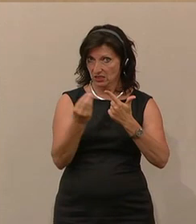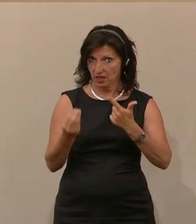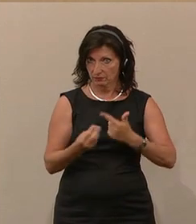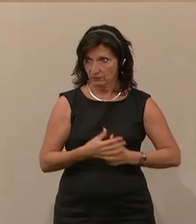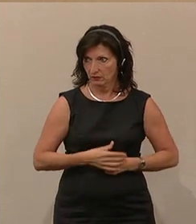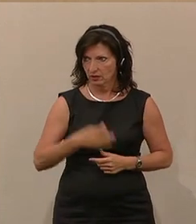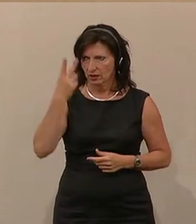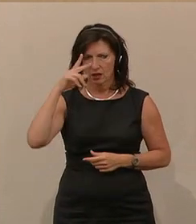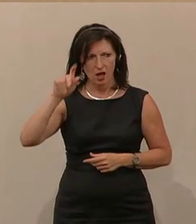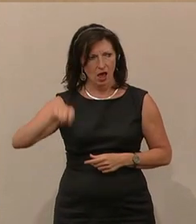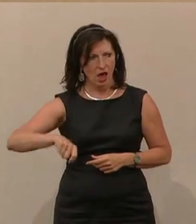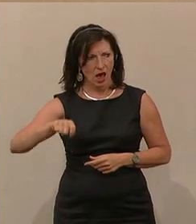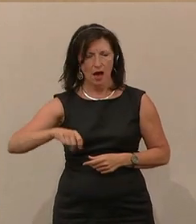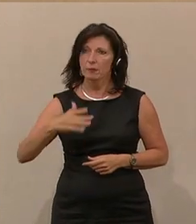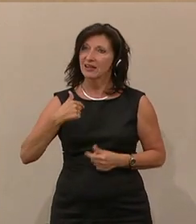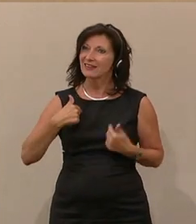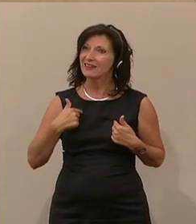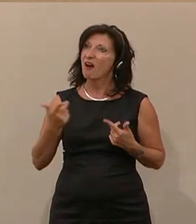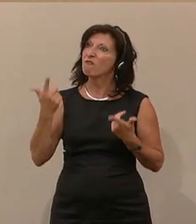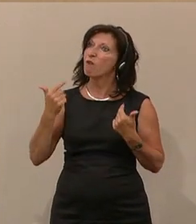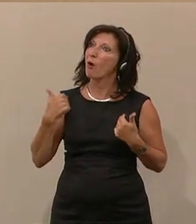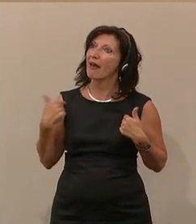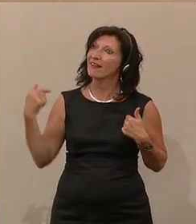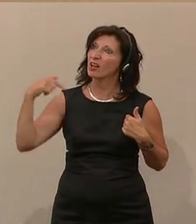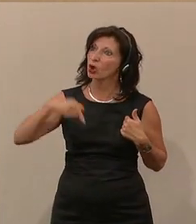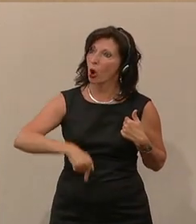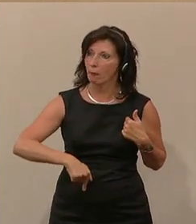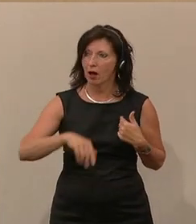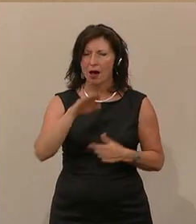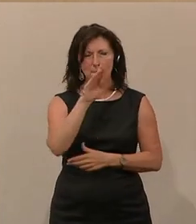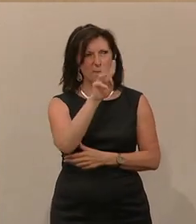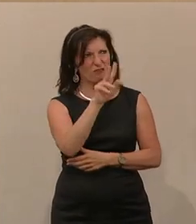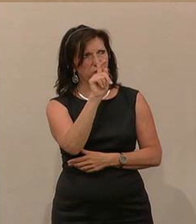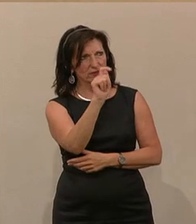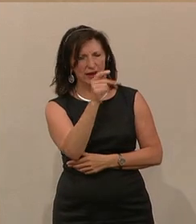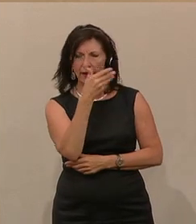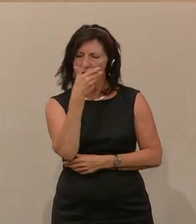wir haben jetzt meine herkunft hat mit dem bvd nichts zu tun